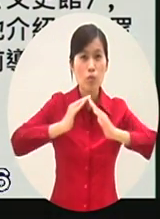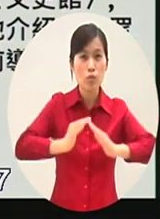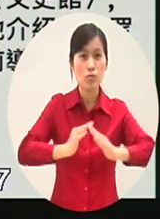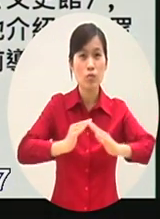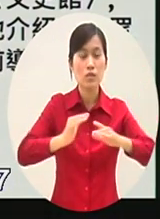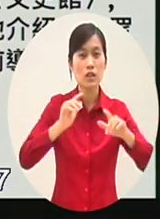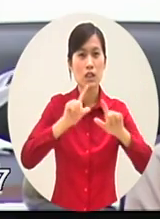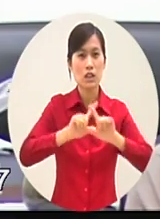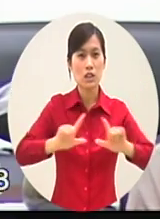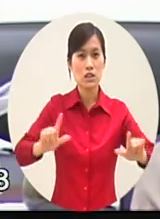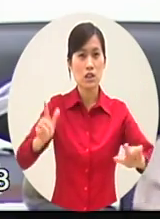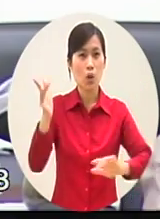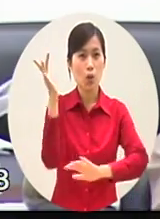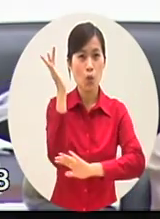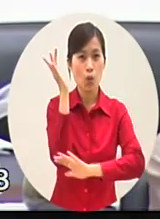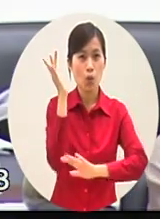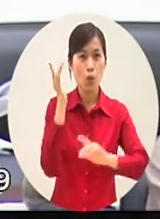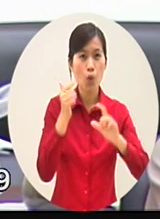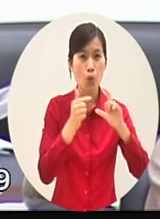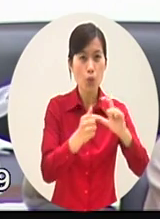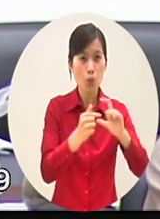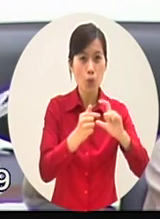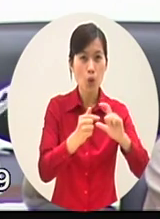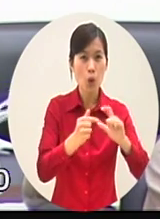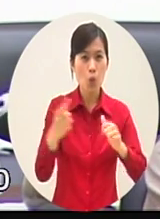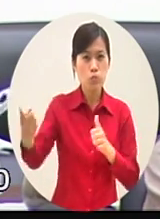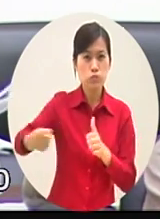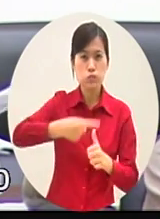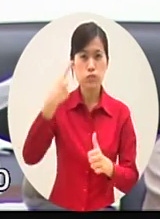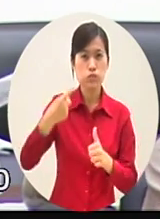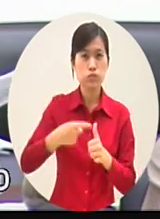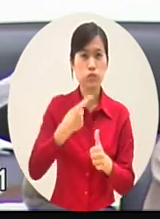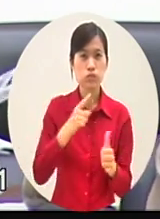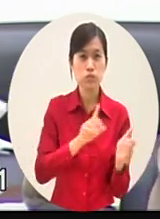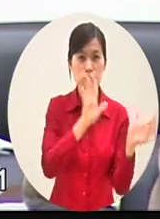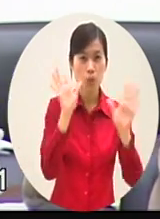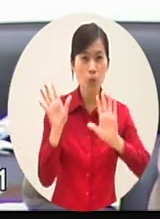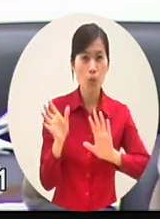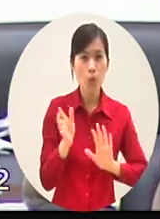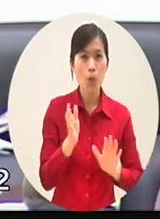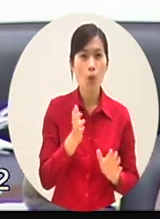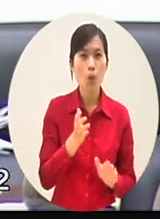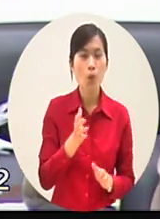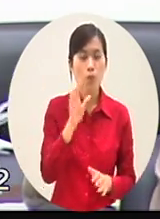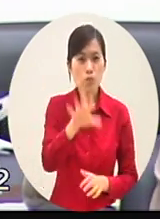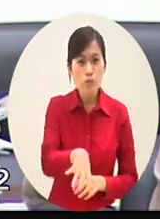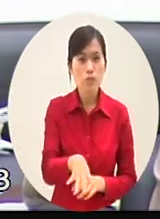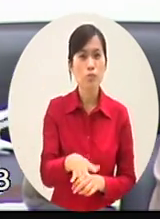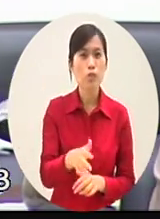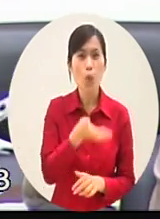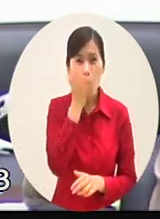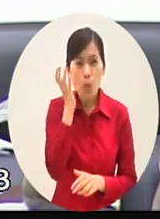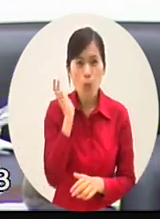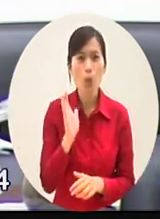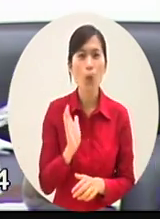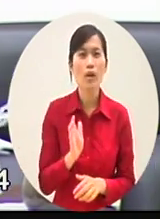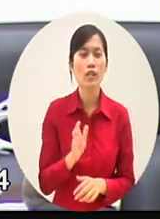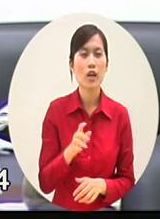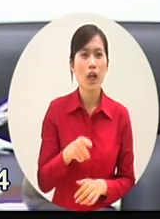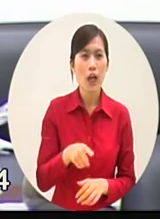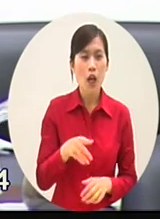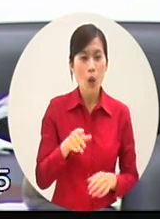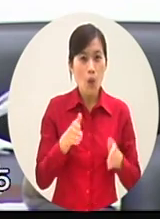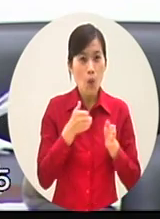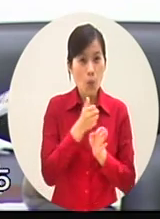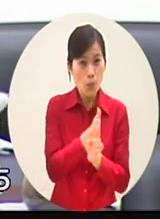个景点。好，然后最主要呢，这里哈有很多的车子的，好有很多的车子可以在